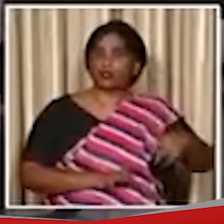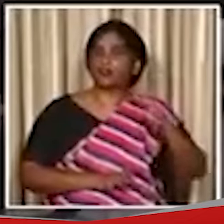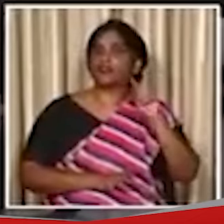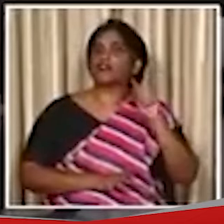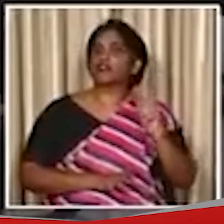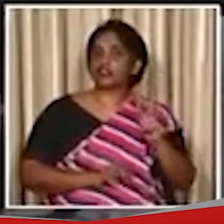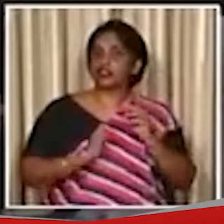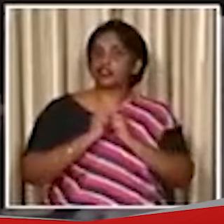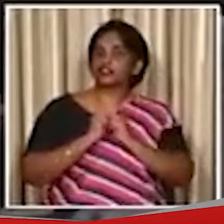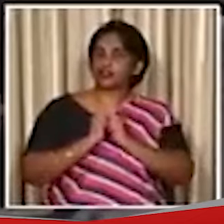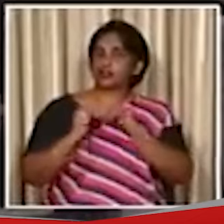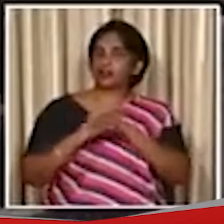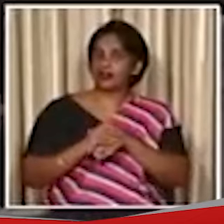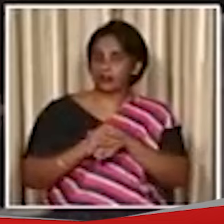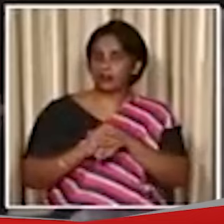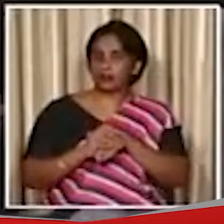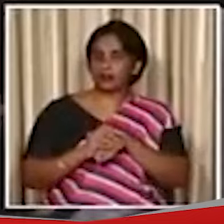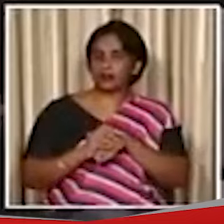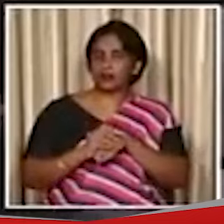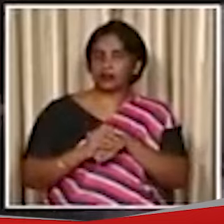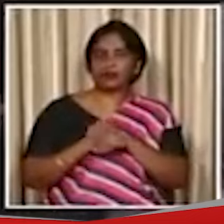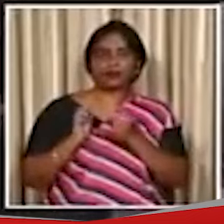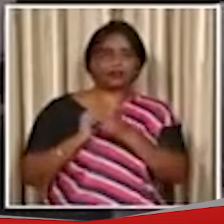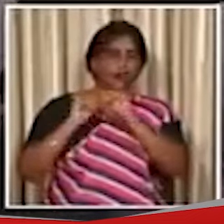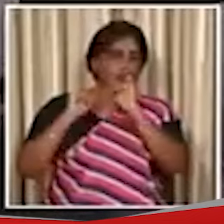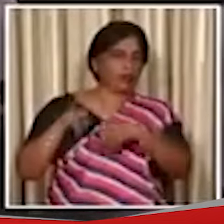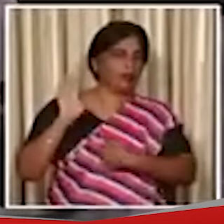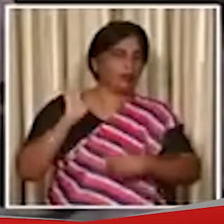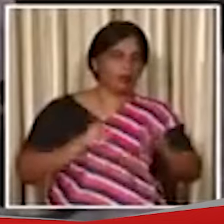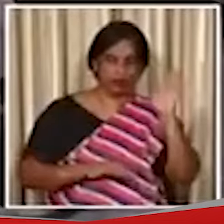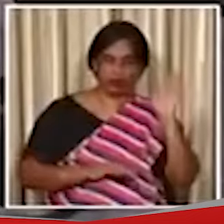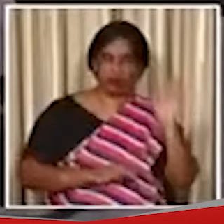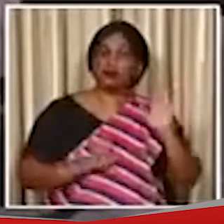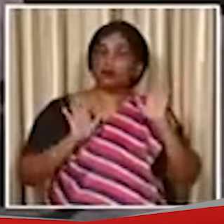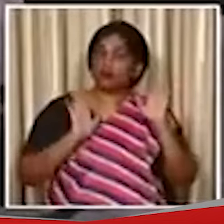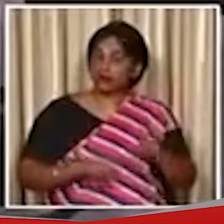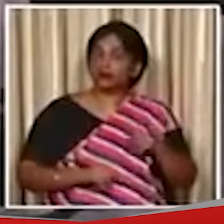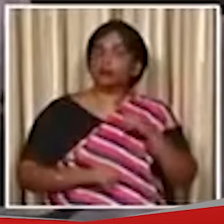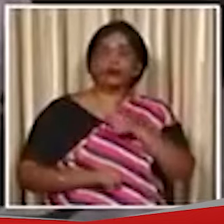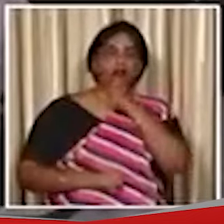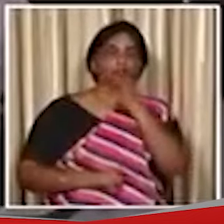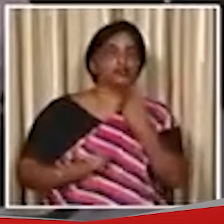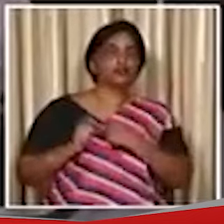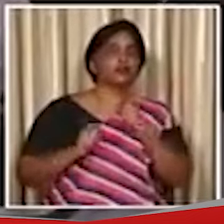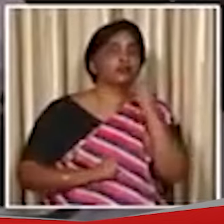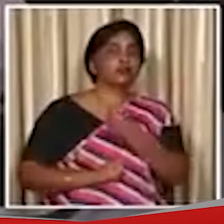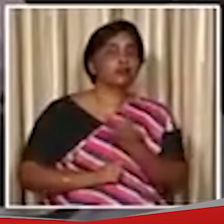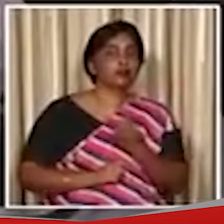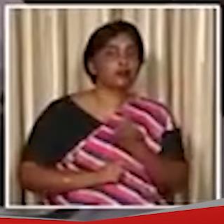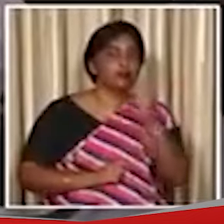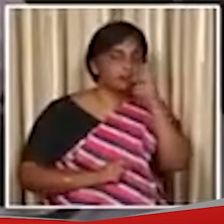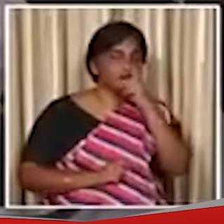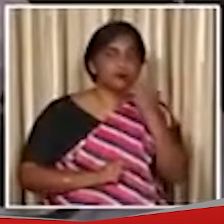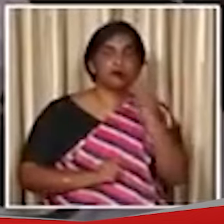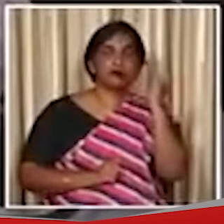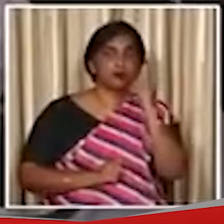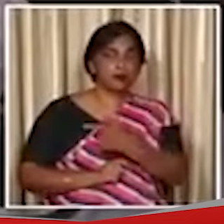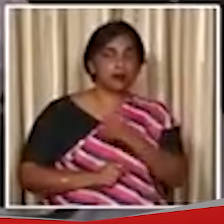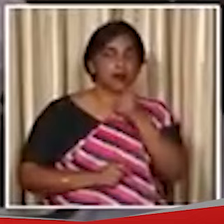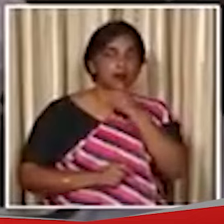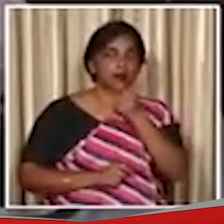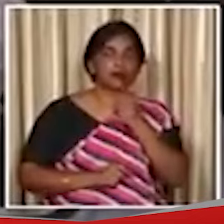දවස් 23යි සේවය කරේ. සේවය අතහැර ගියා සේ සලකන්න. හැබැයි අද විශ්‍රාම වැටුප කීයද? මාසෙට විශ්‍රාම